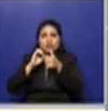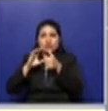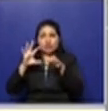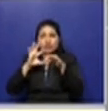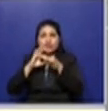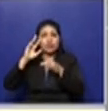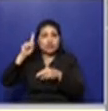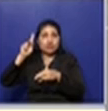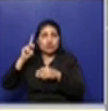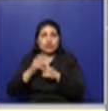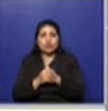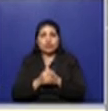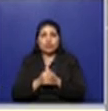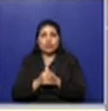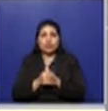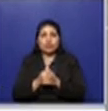บังเอิญ